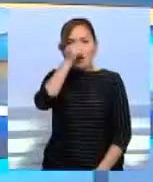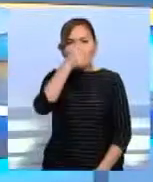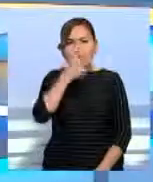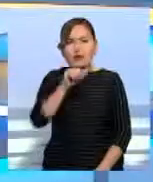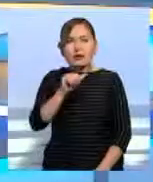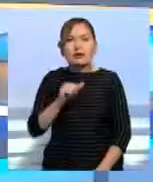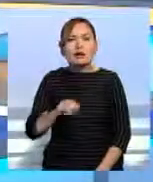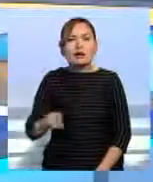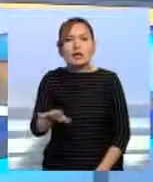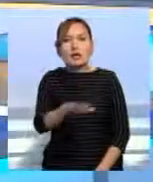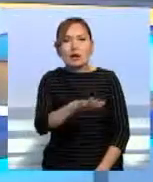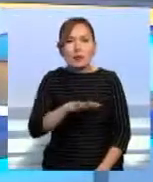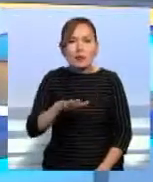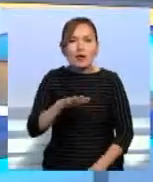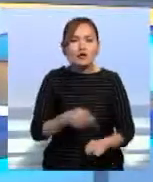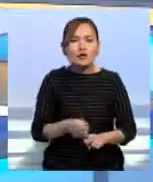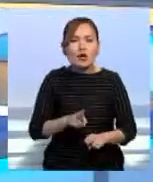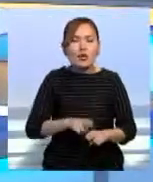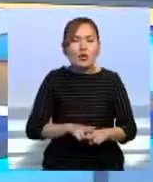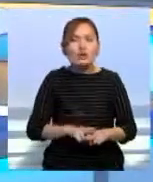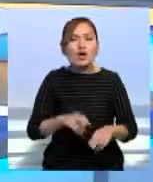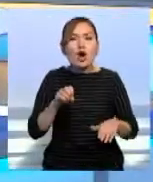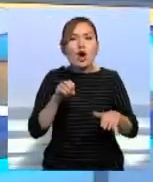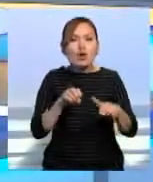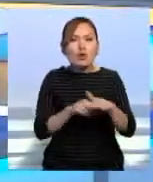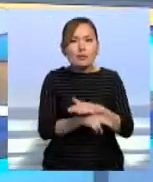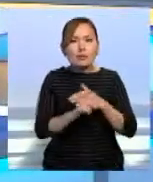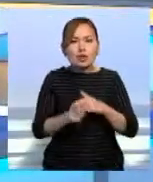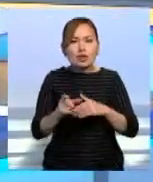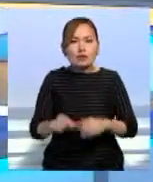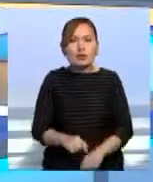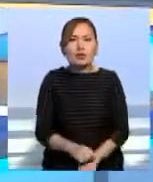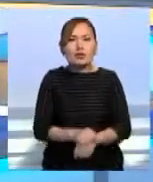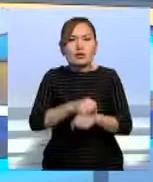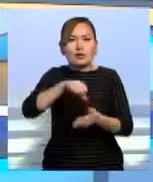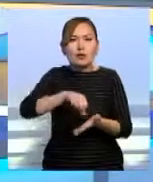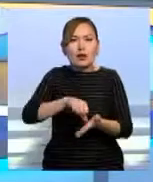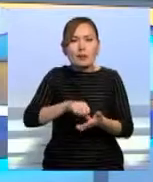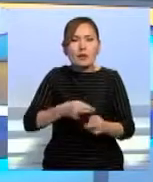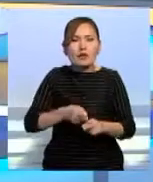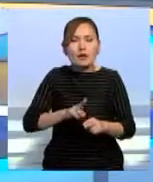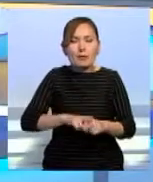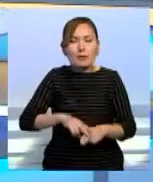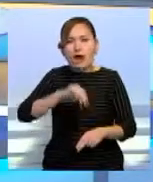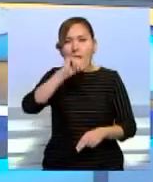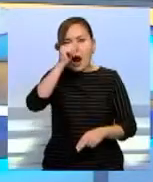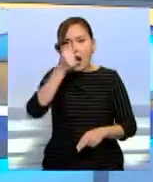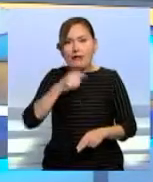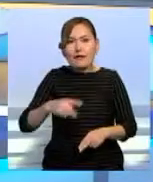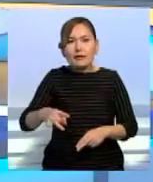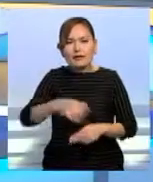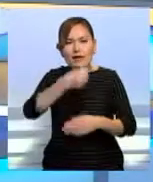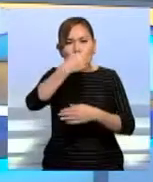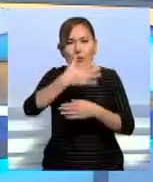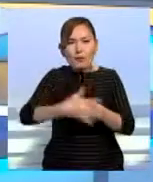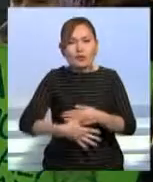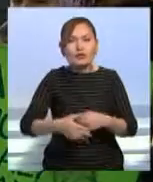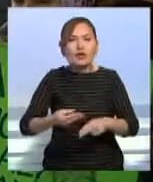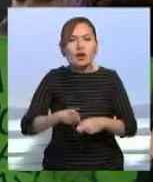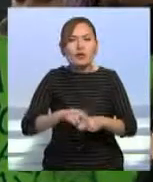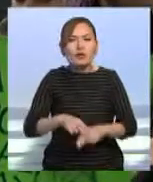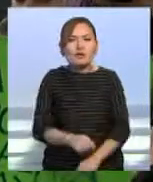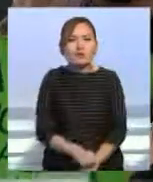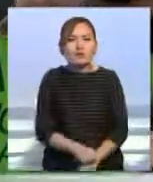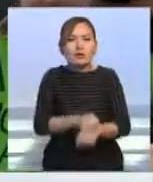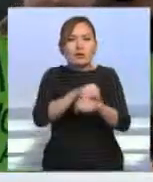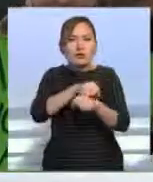Грекияда босқындар бас көтеріп жатыр. Ереуілшілері Афинадағы парламент алдына палата құрып жайғасып алған. Олардың дені